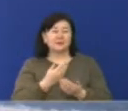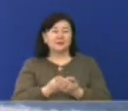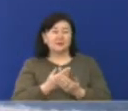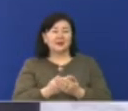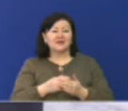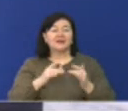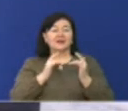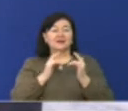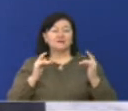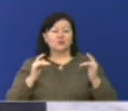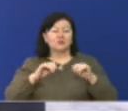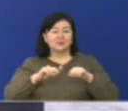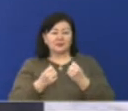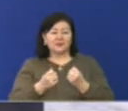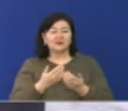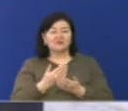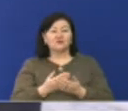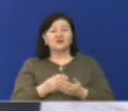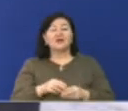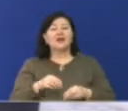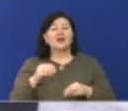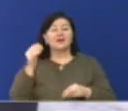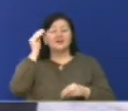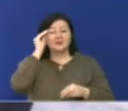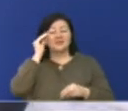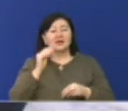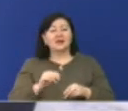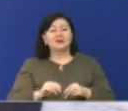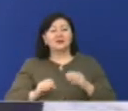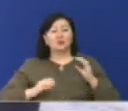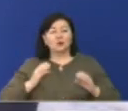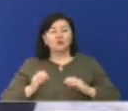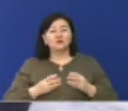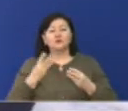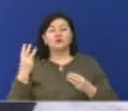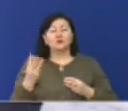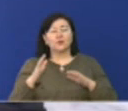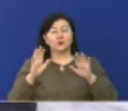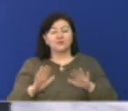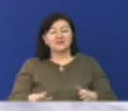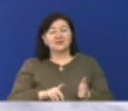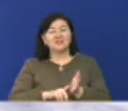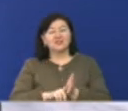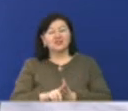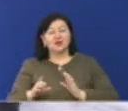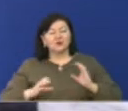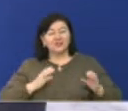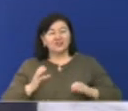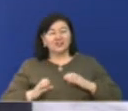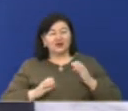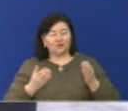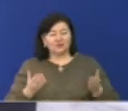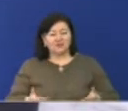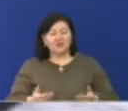снега. Тактика специальные учения в поселке Водный проводится сразу в трех местах. На данный момент сотрудники управления по